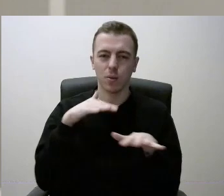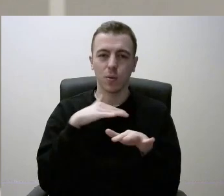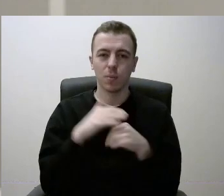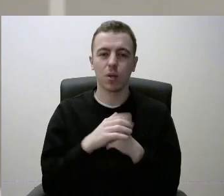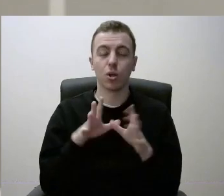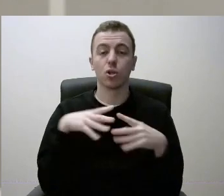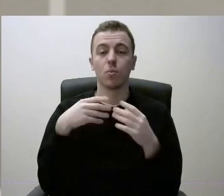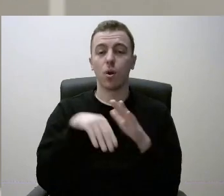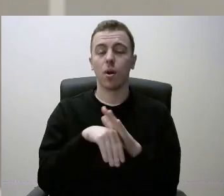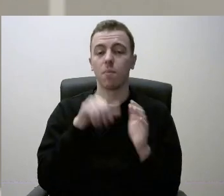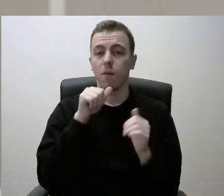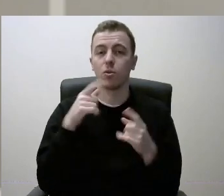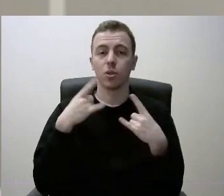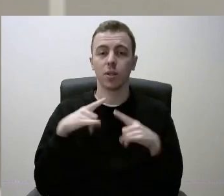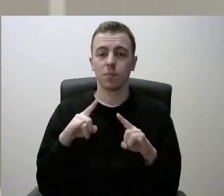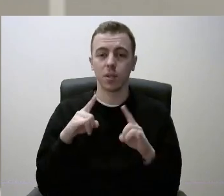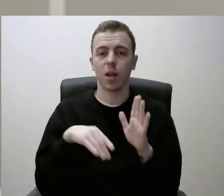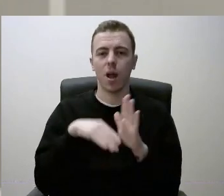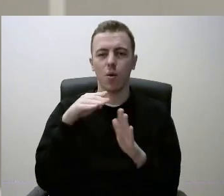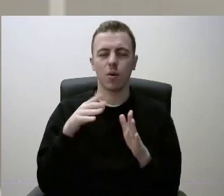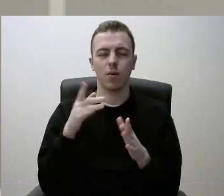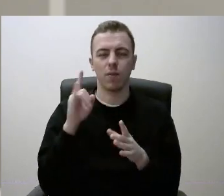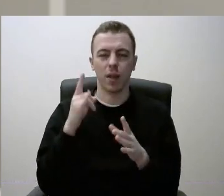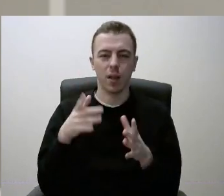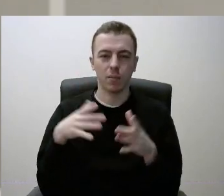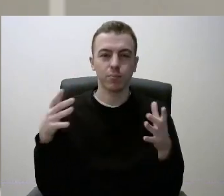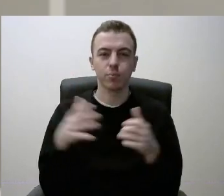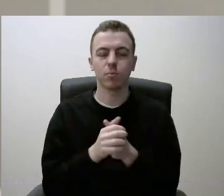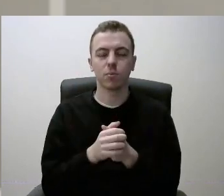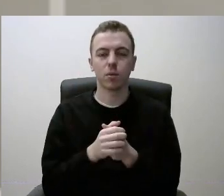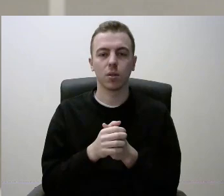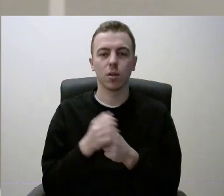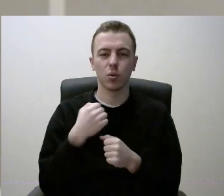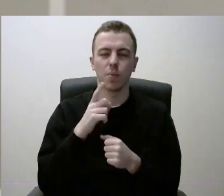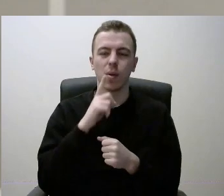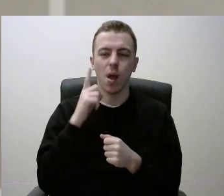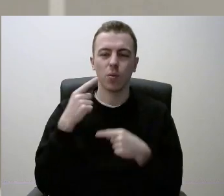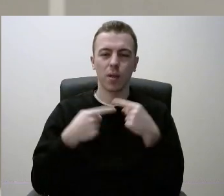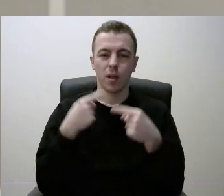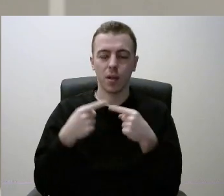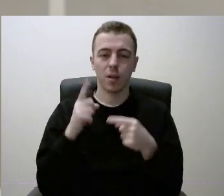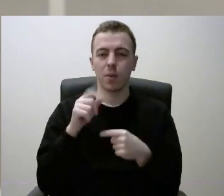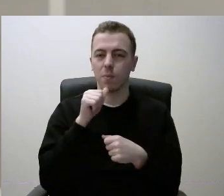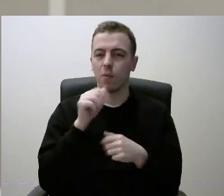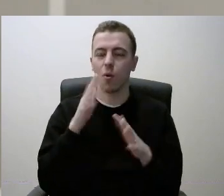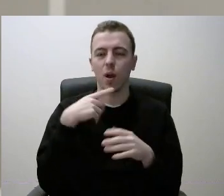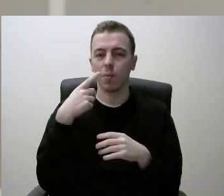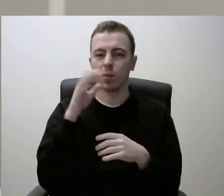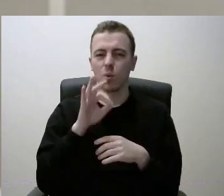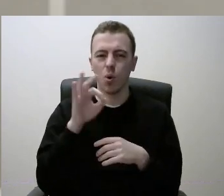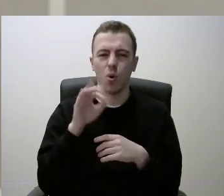gimsta ir auga ir bręsta vaikai, jeigu kalbėt apie jaunąją kartą. Bet jeigu, sakykime, kalbėsime tik apie